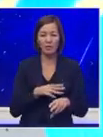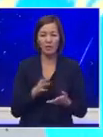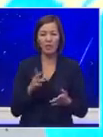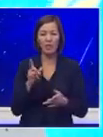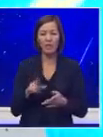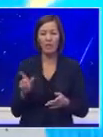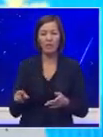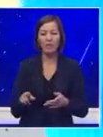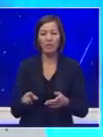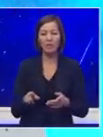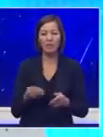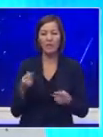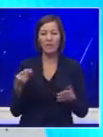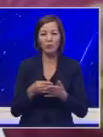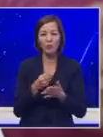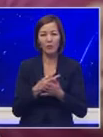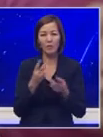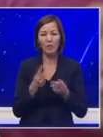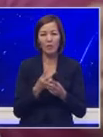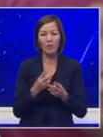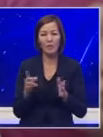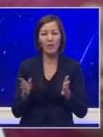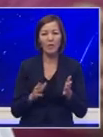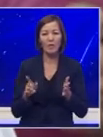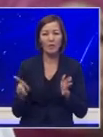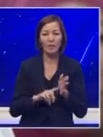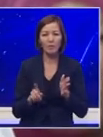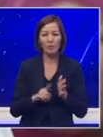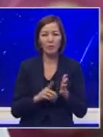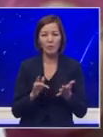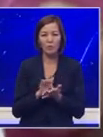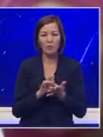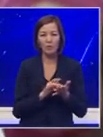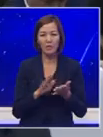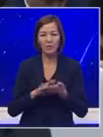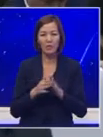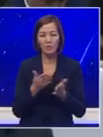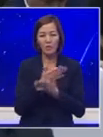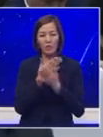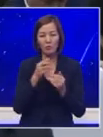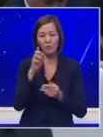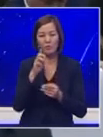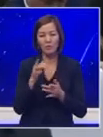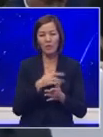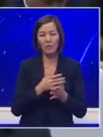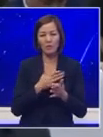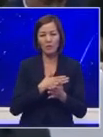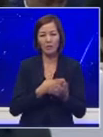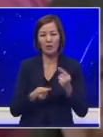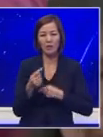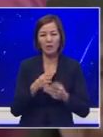басына ақалат. Келіп кетушілерге де еш жағдай жасалмаған. Сондықтан да оны мемлекет меншігіне қайтаруды